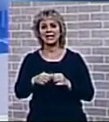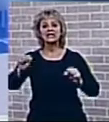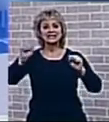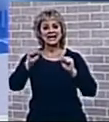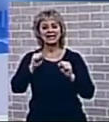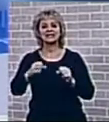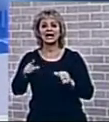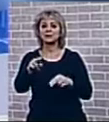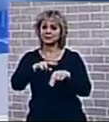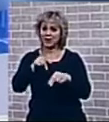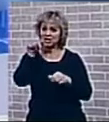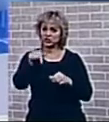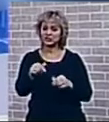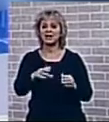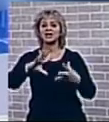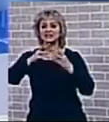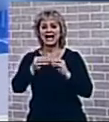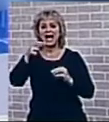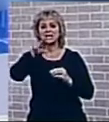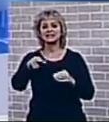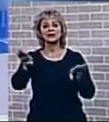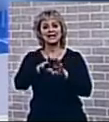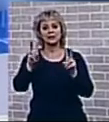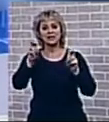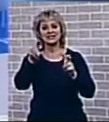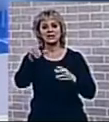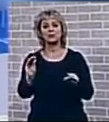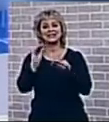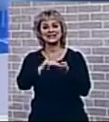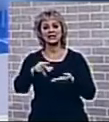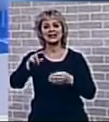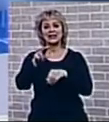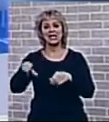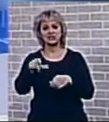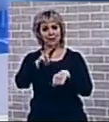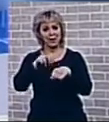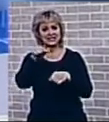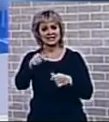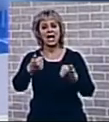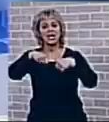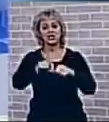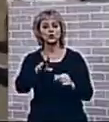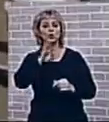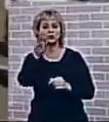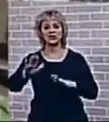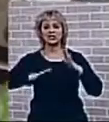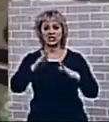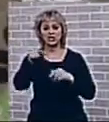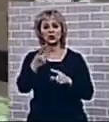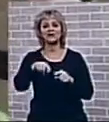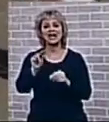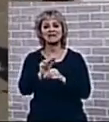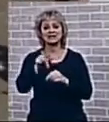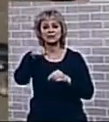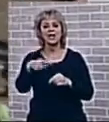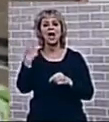Зарядка со стражем порядка. К всероссийской акции под таким названием присоединились донские полицейские и организовали утреннюю тренировку для